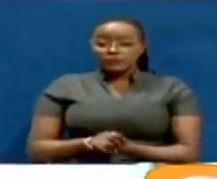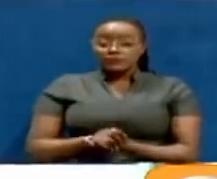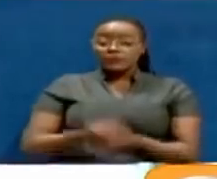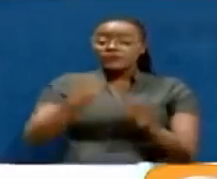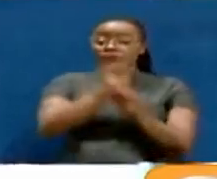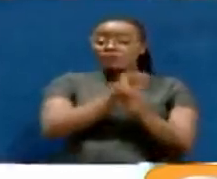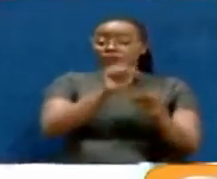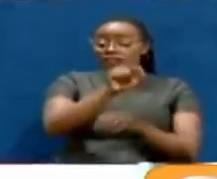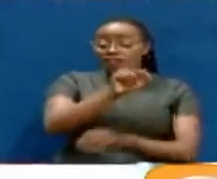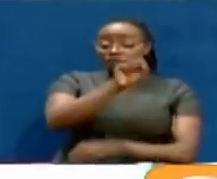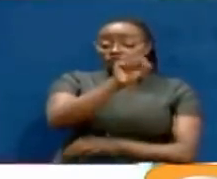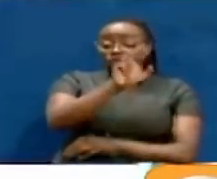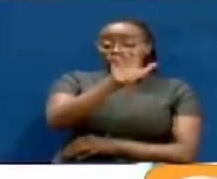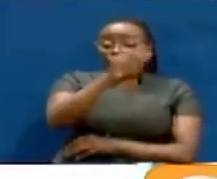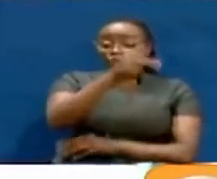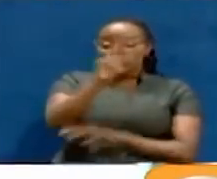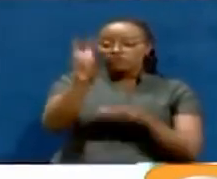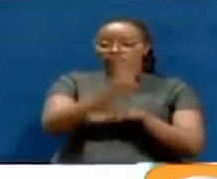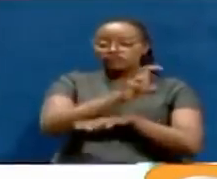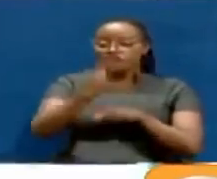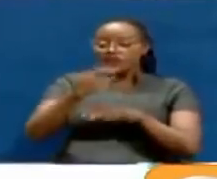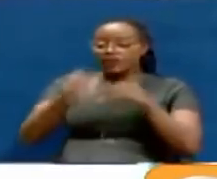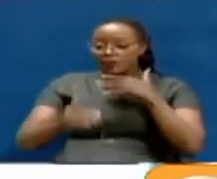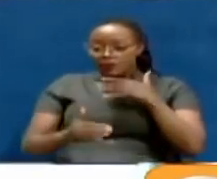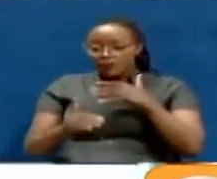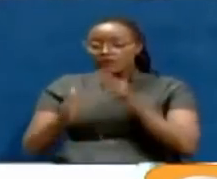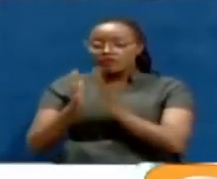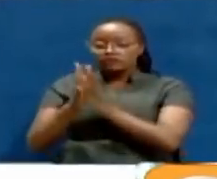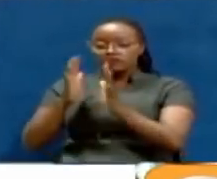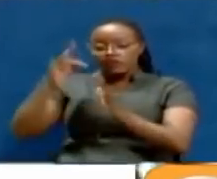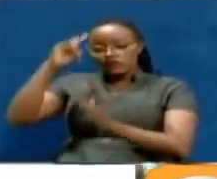Rais Samia Suluhu alikagua gwaride la heshima.